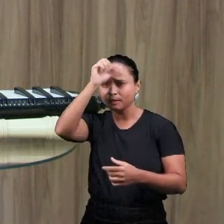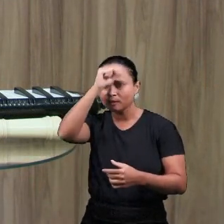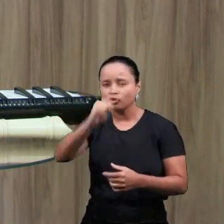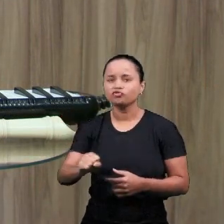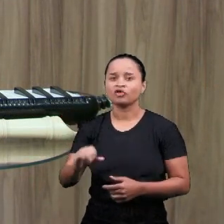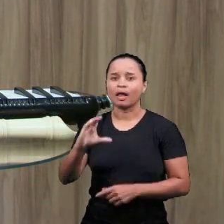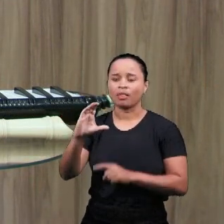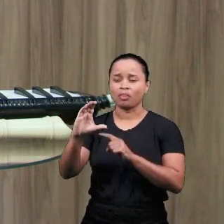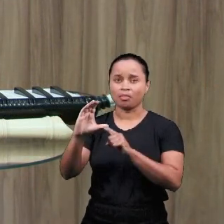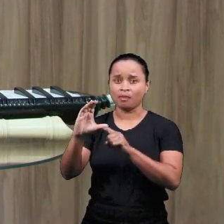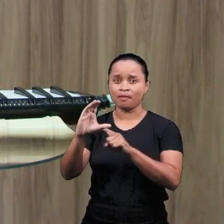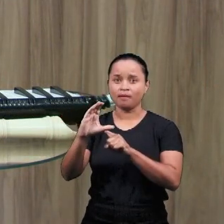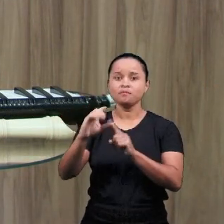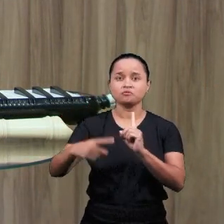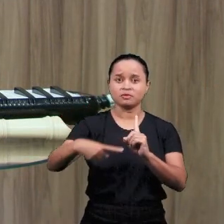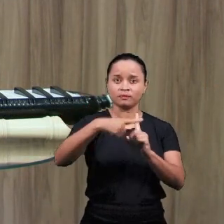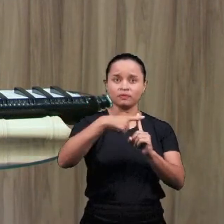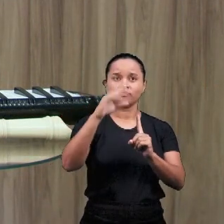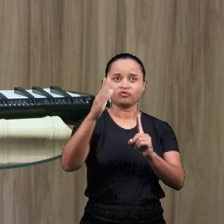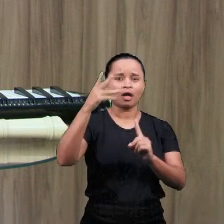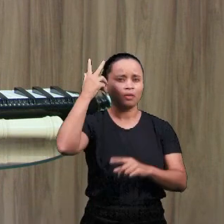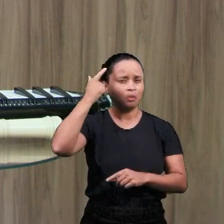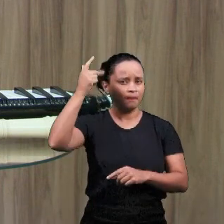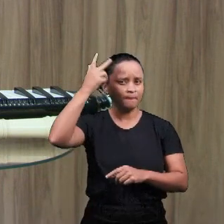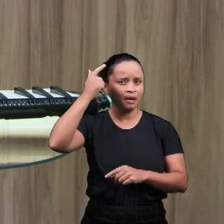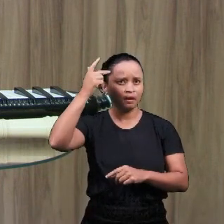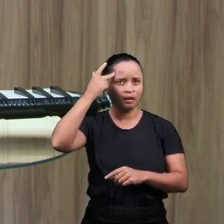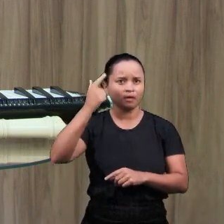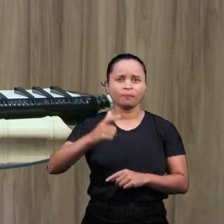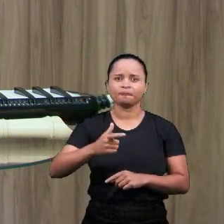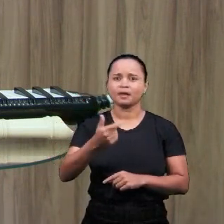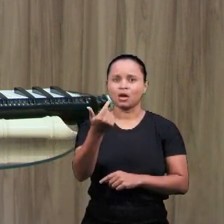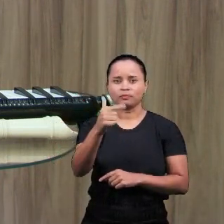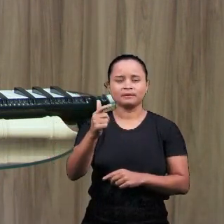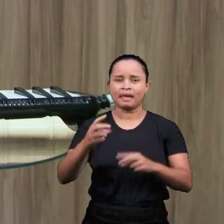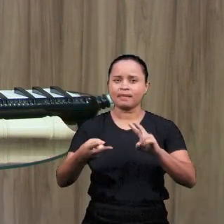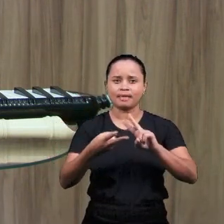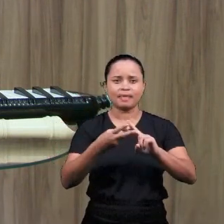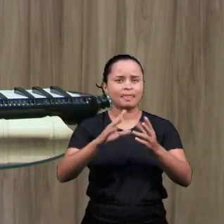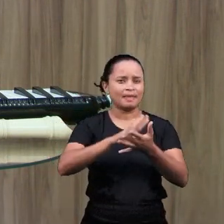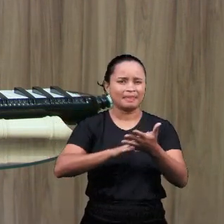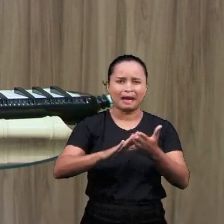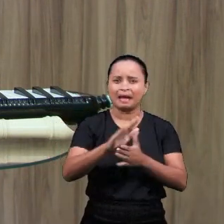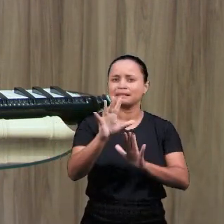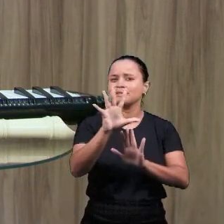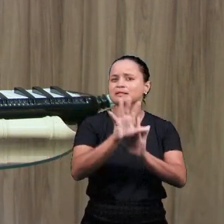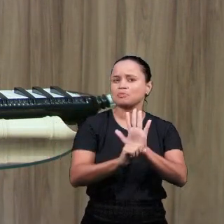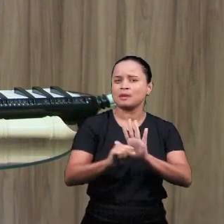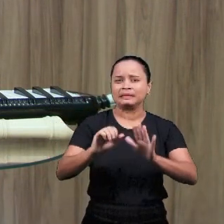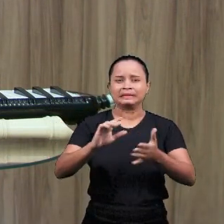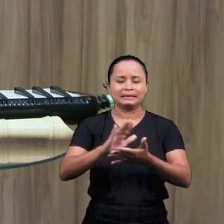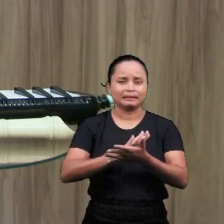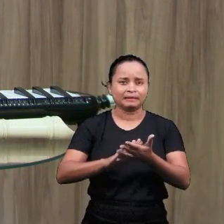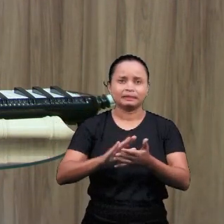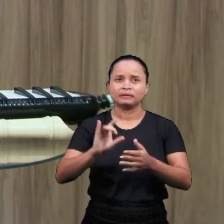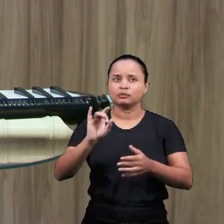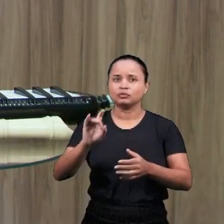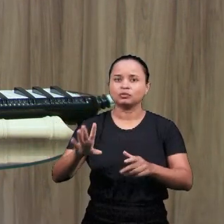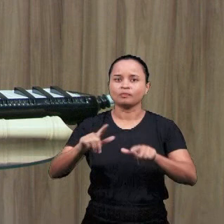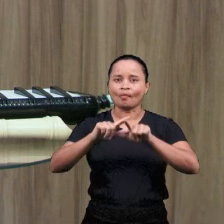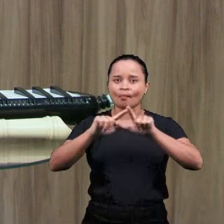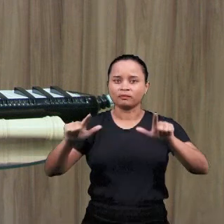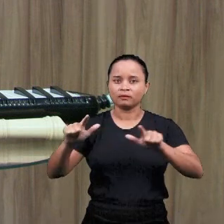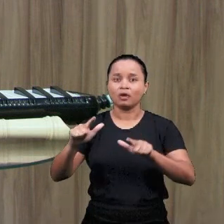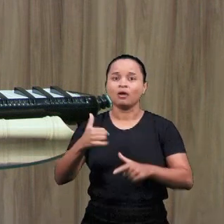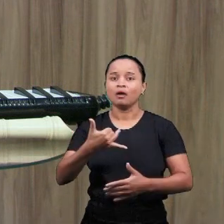naturel. Il n'y a aucun symbole ici dans l'armure de la clé. Nous avons appris dans les batailles